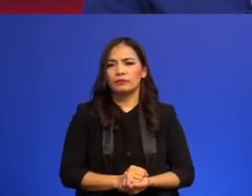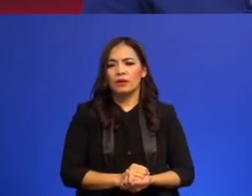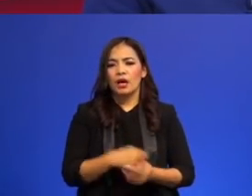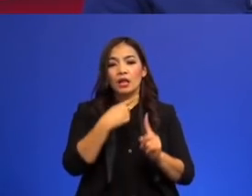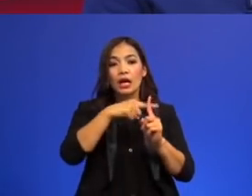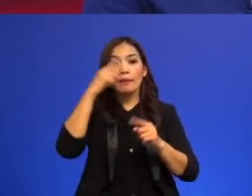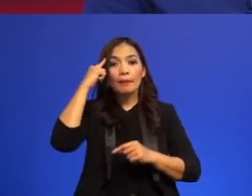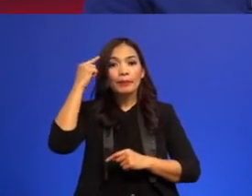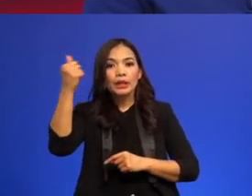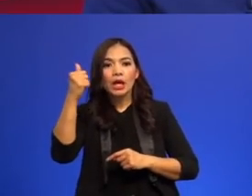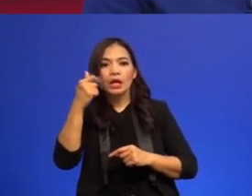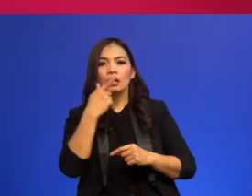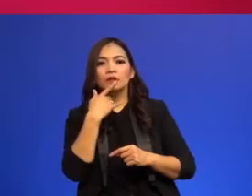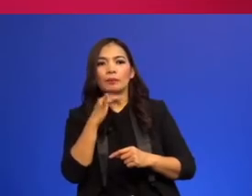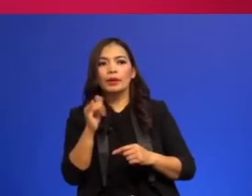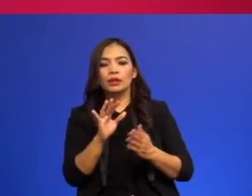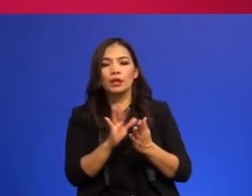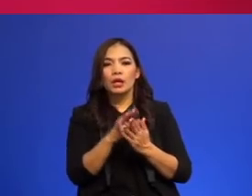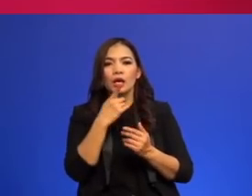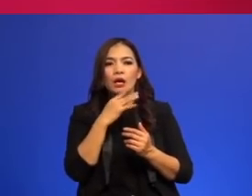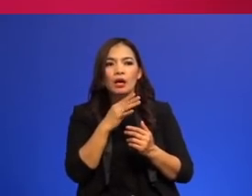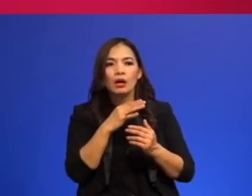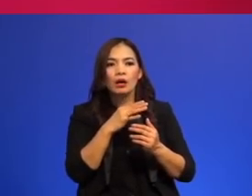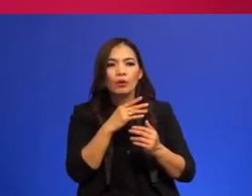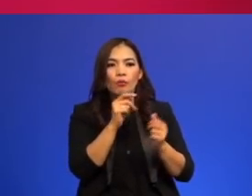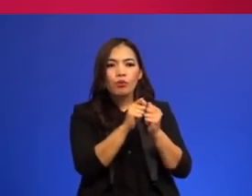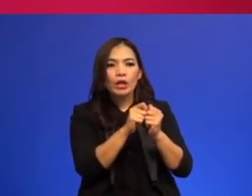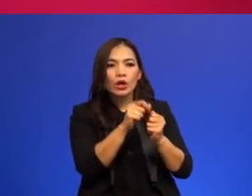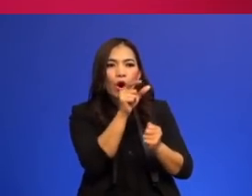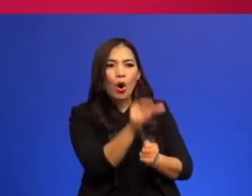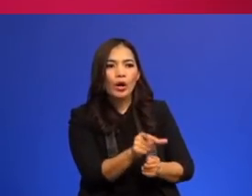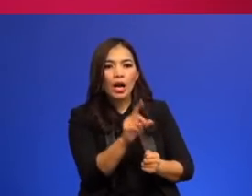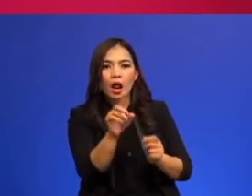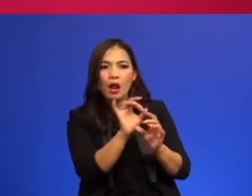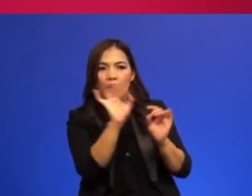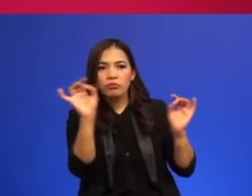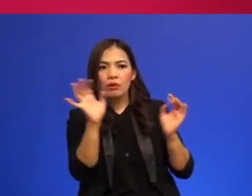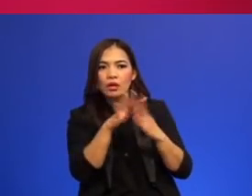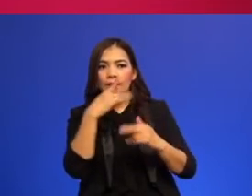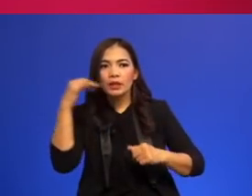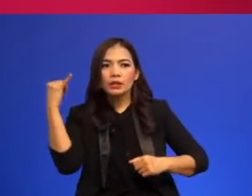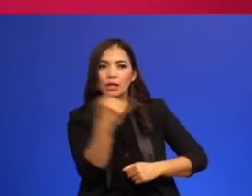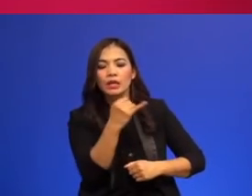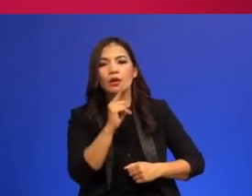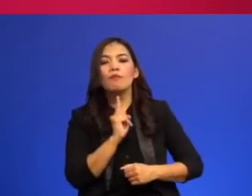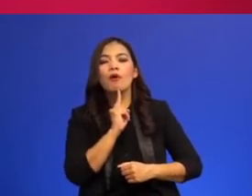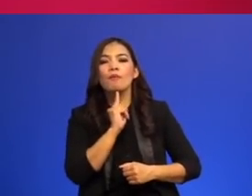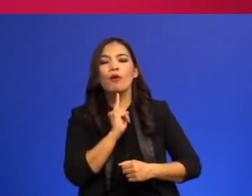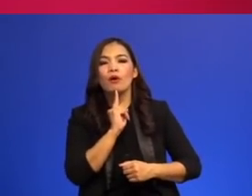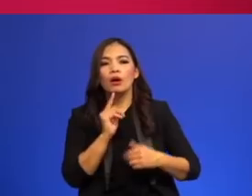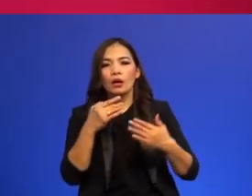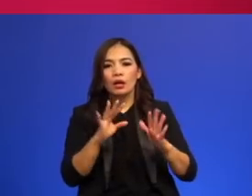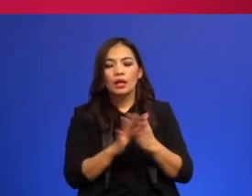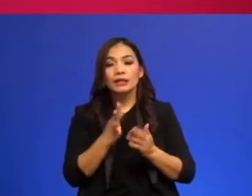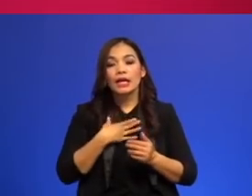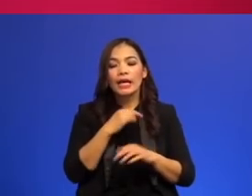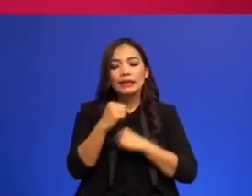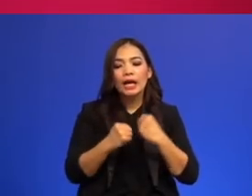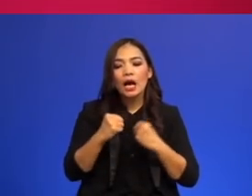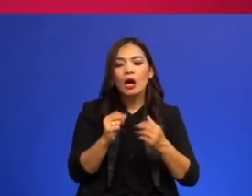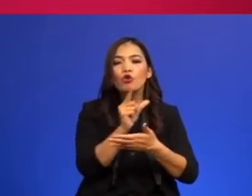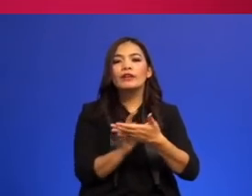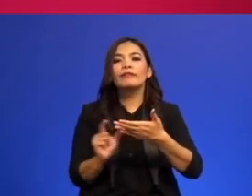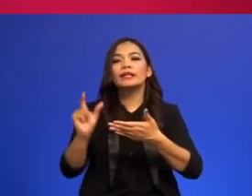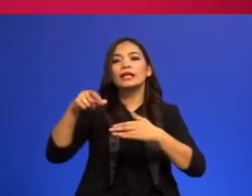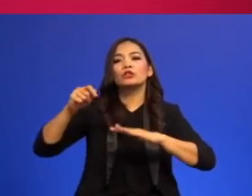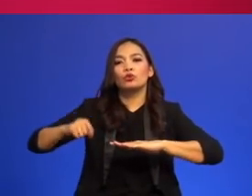Tambah pinter, tambah ngakali orang. Tambah pinter, bohong. Sadis. Maka saya tergerak untuk bikin fakultas